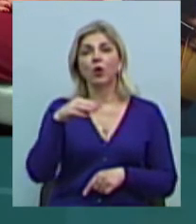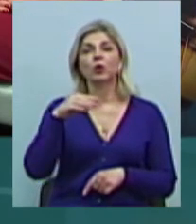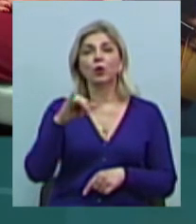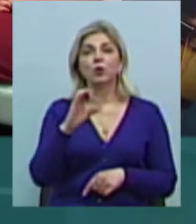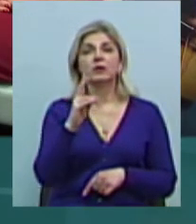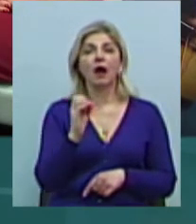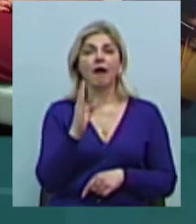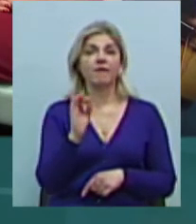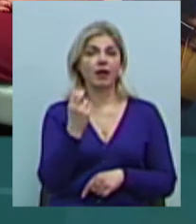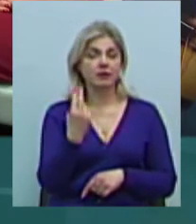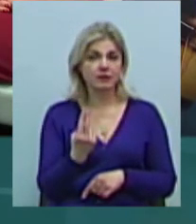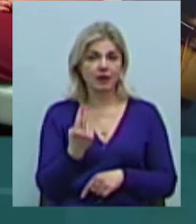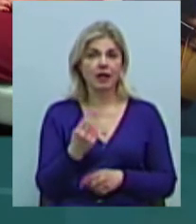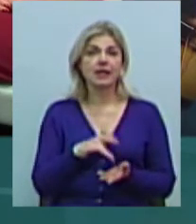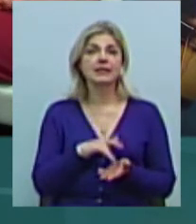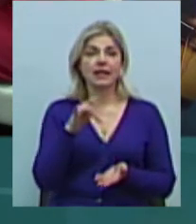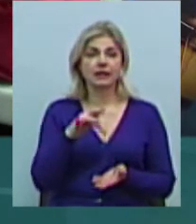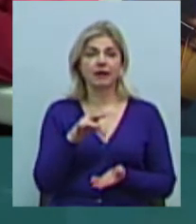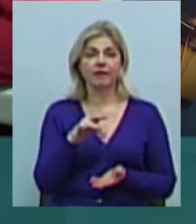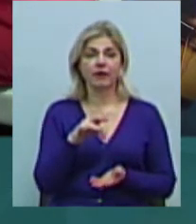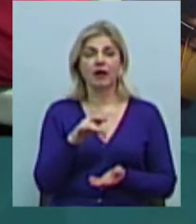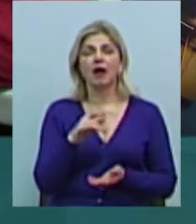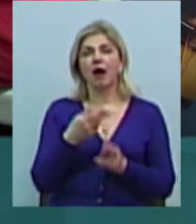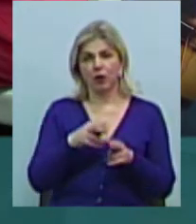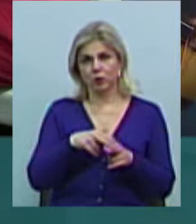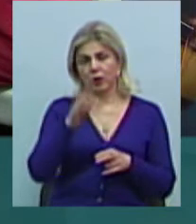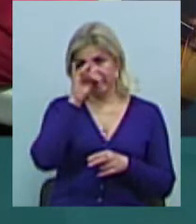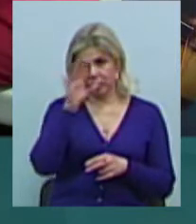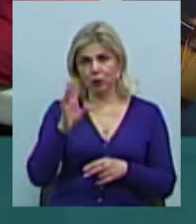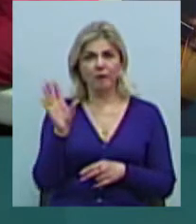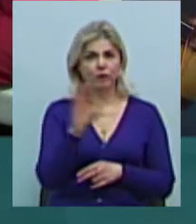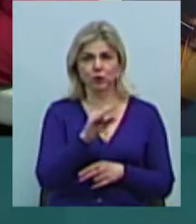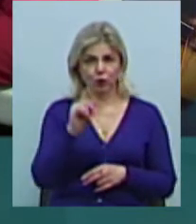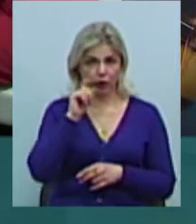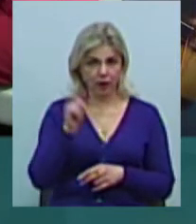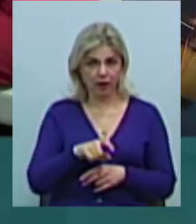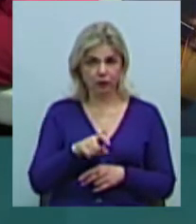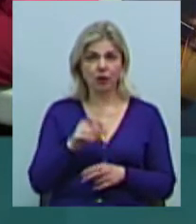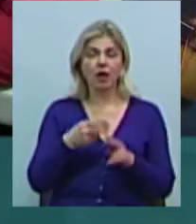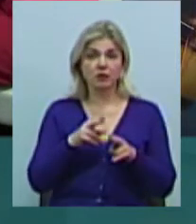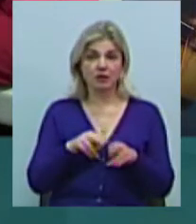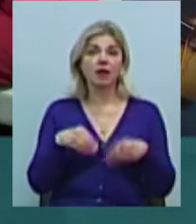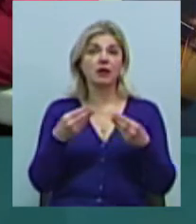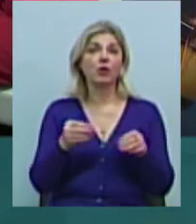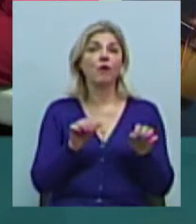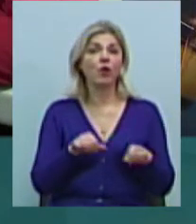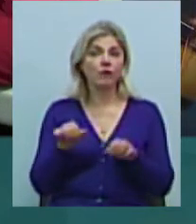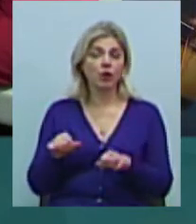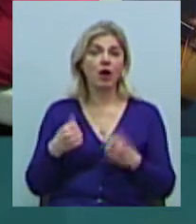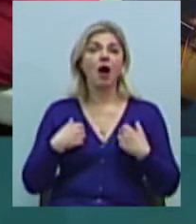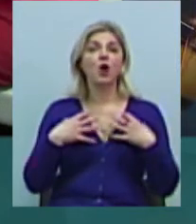Турськавець, це центр Козявкіна, який відомий на всю Україну. І це дало змогу